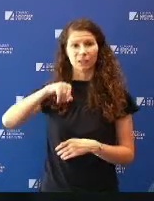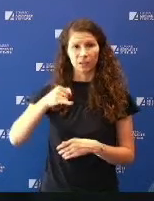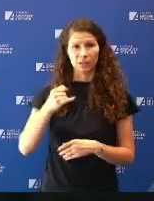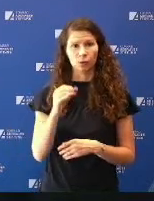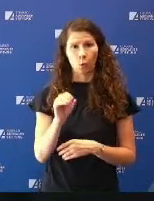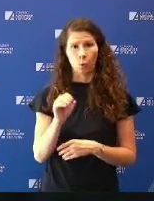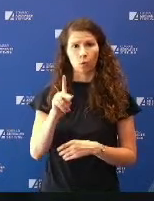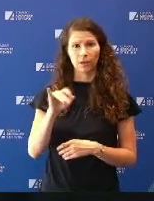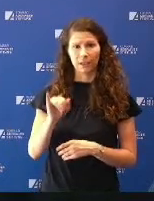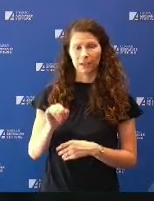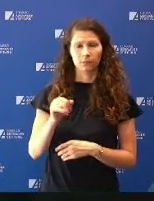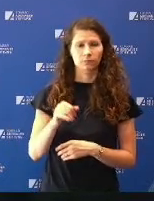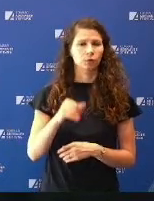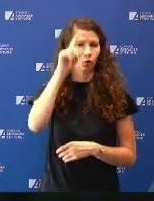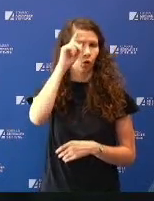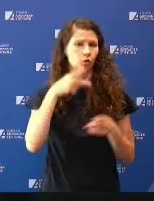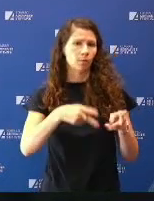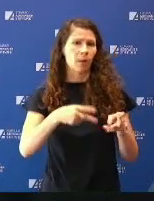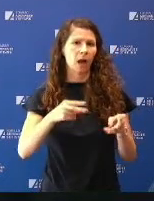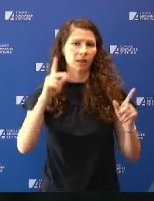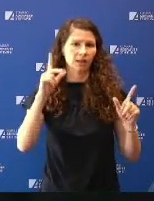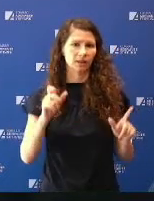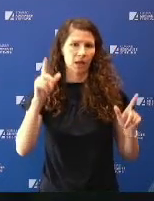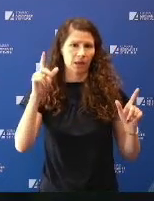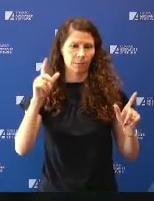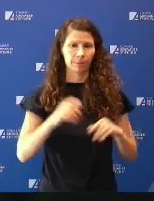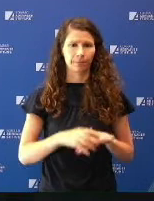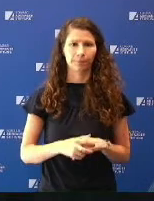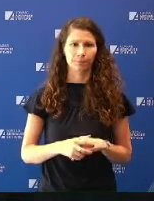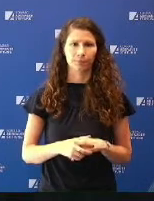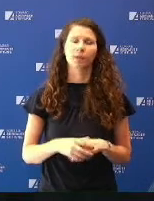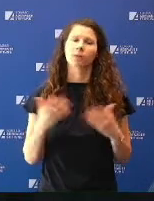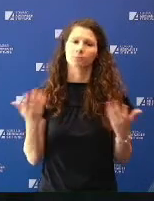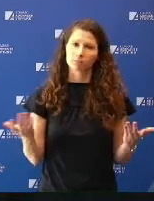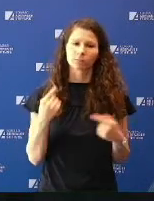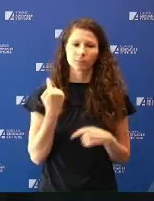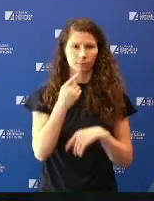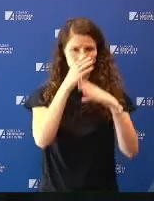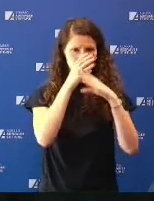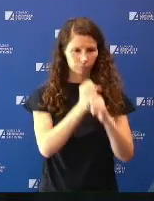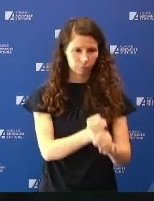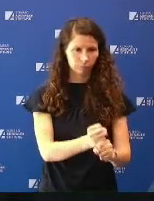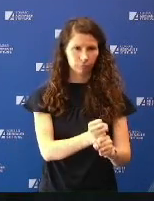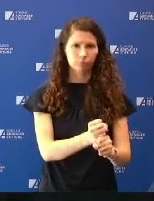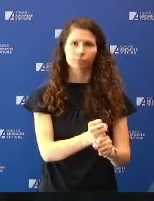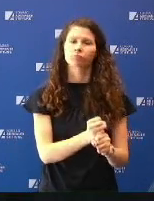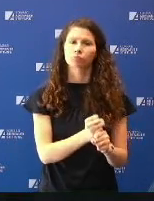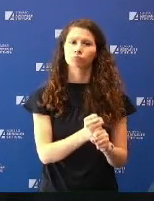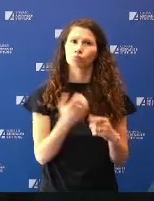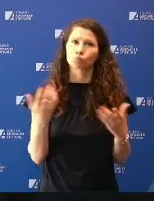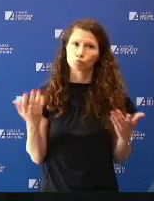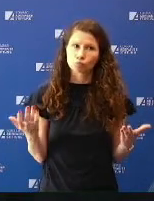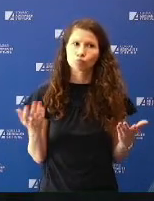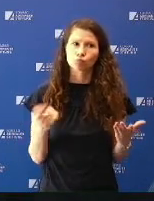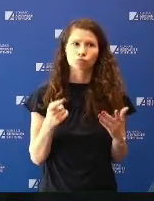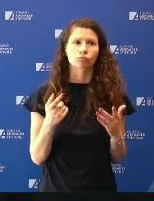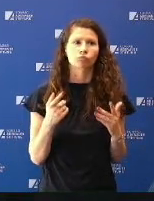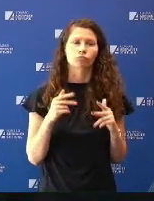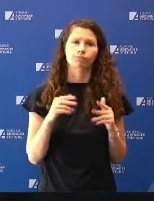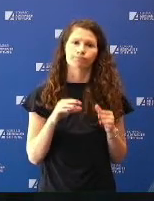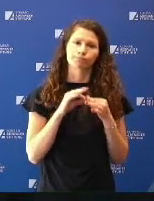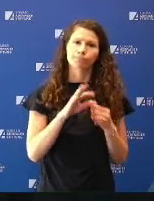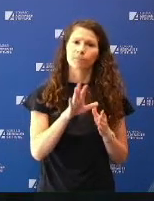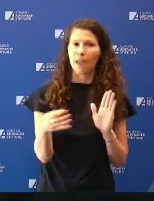der Deutschen Bahn. Die haben sich unter anderem auf die Standardanalyse fokussiert und ja, bieten mit ihrer